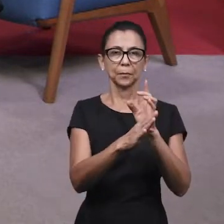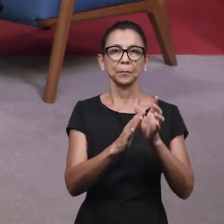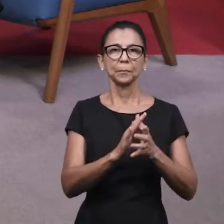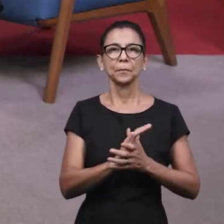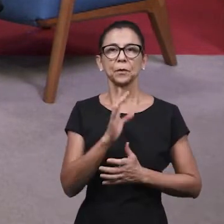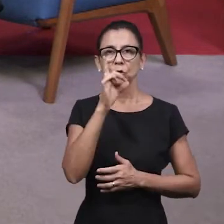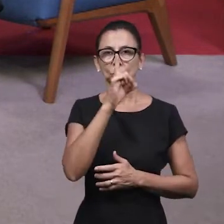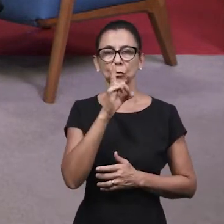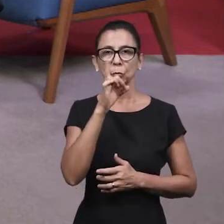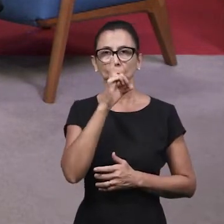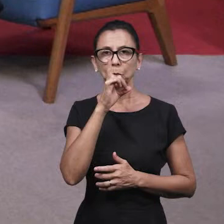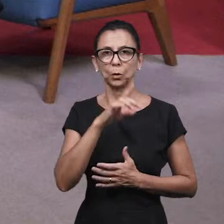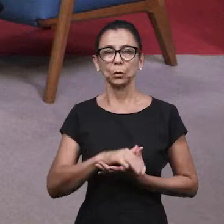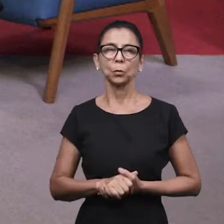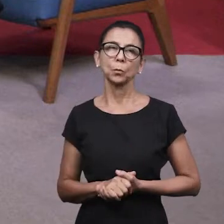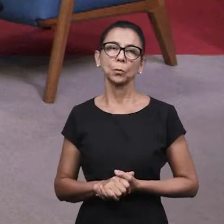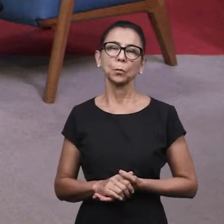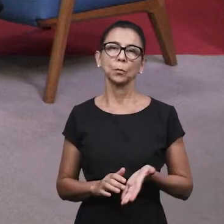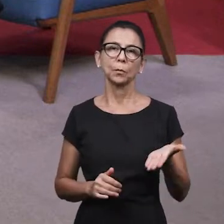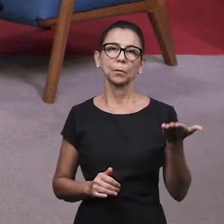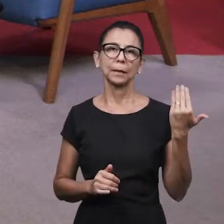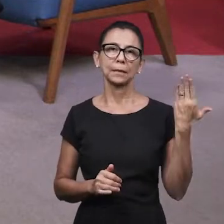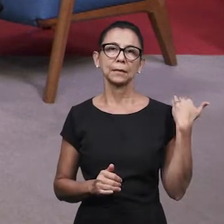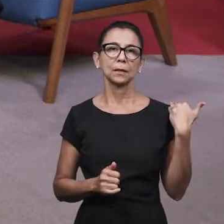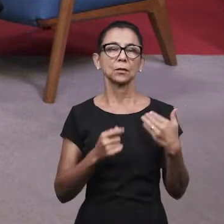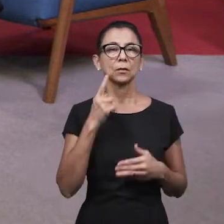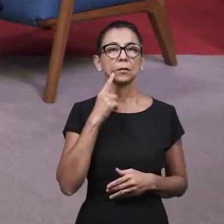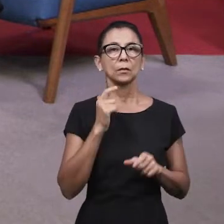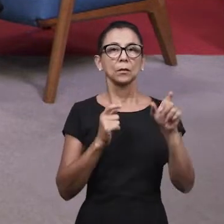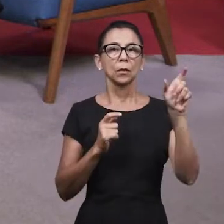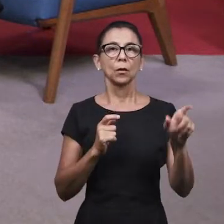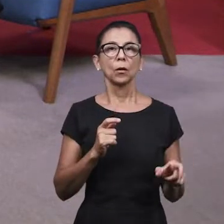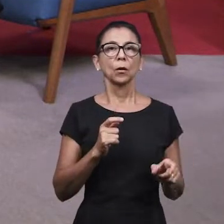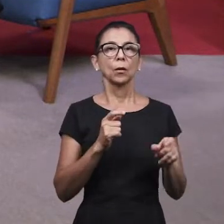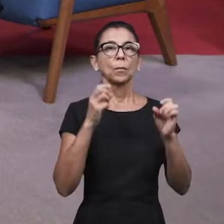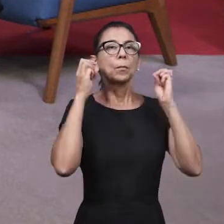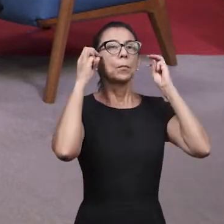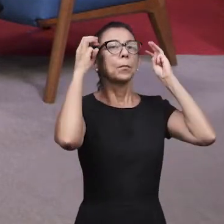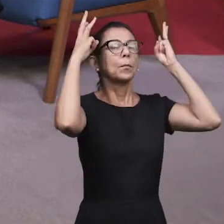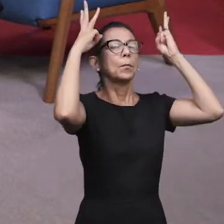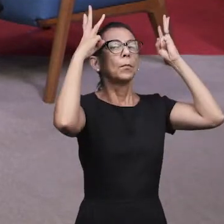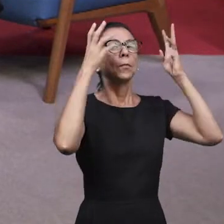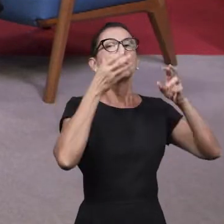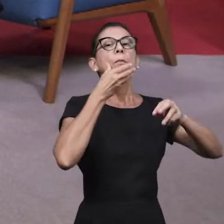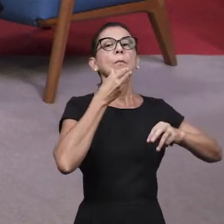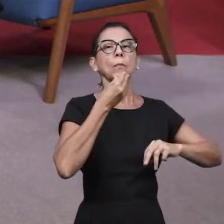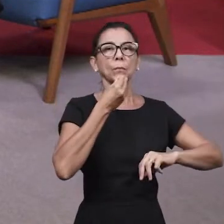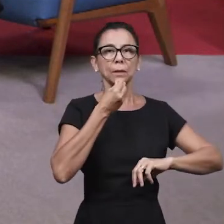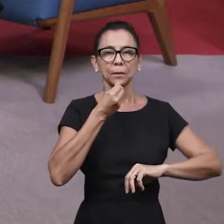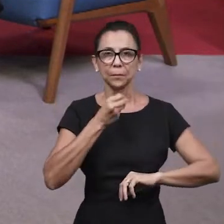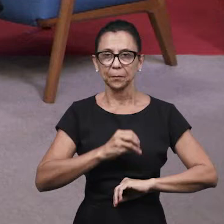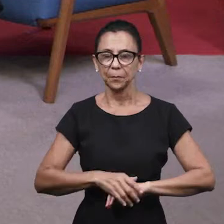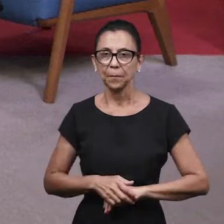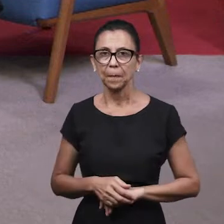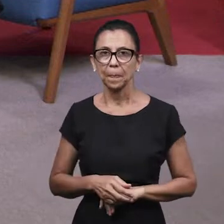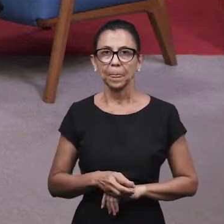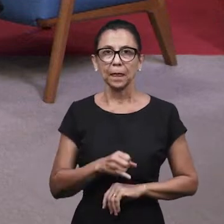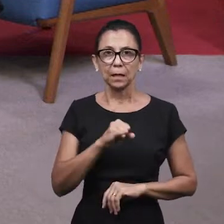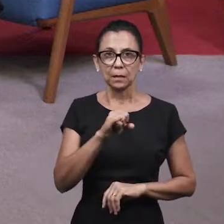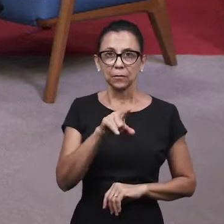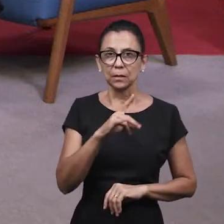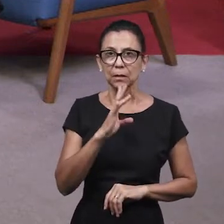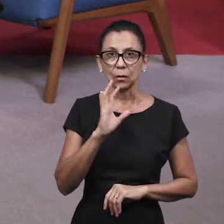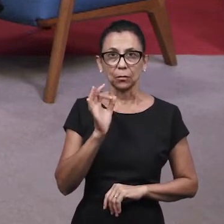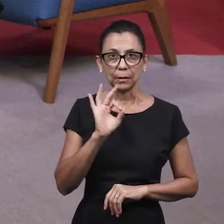c'est l'exemple de Moïse. Parce que Moïse, il s'est passé quelque chose. Pour celui qui ne connaît pas, le peuple